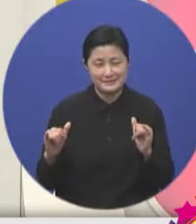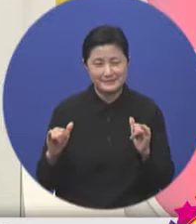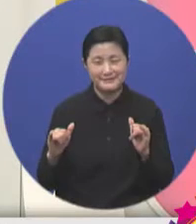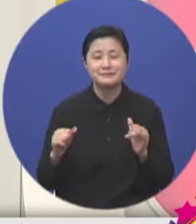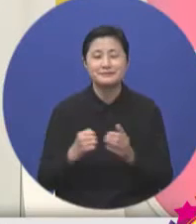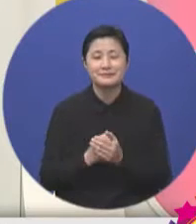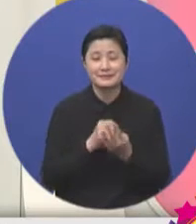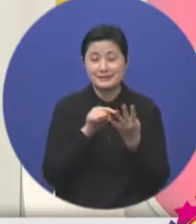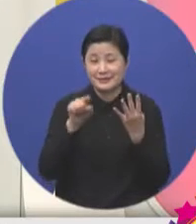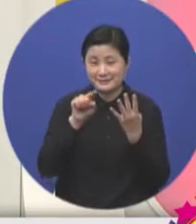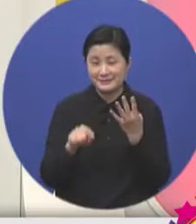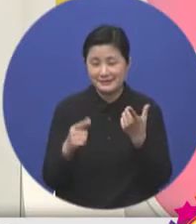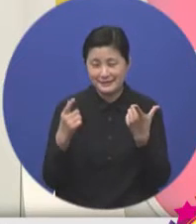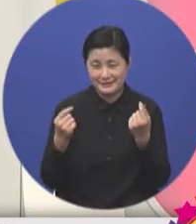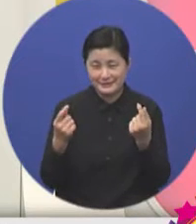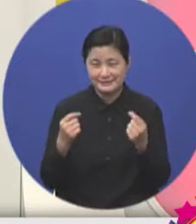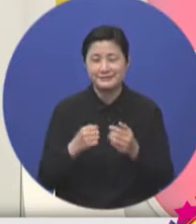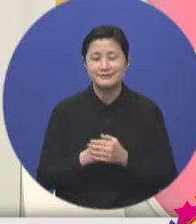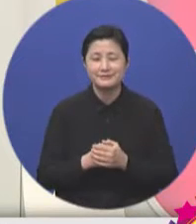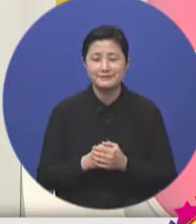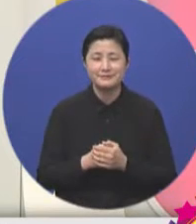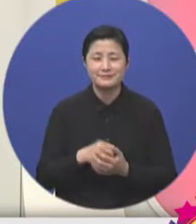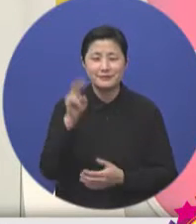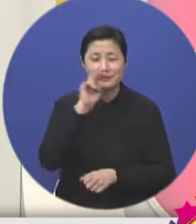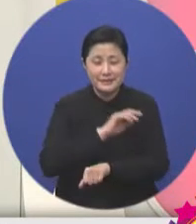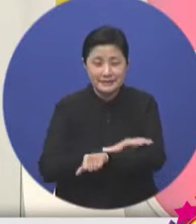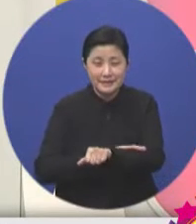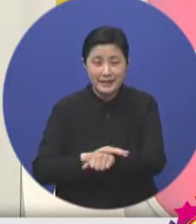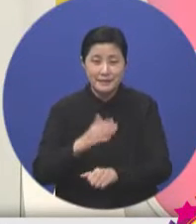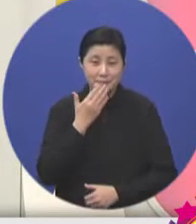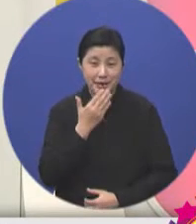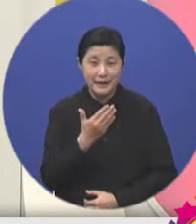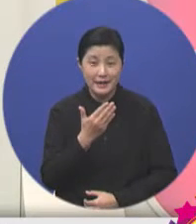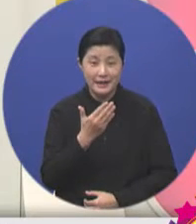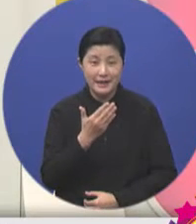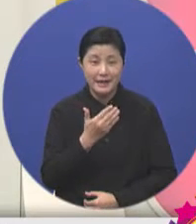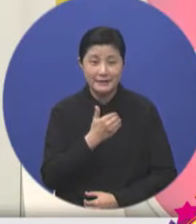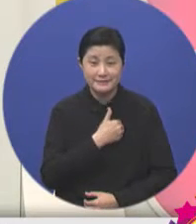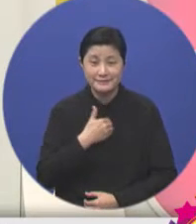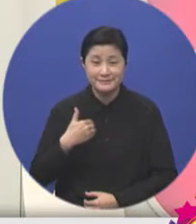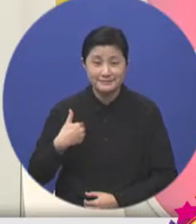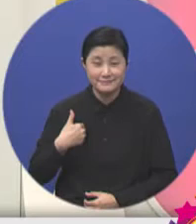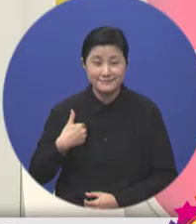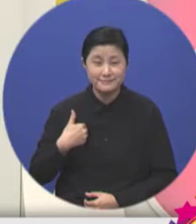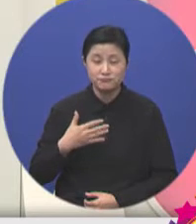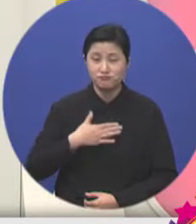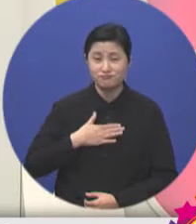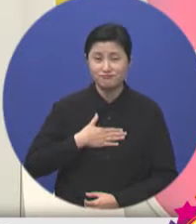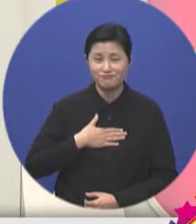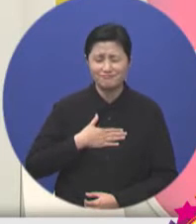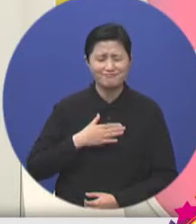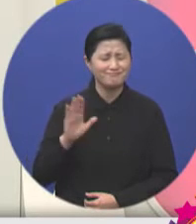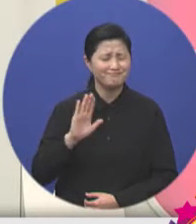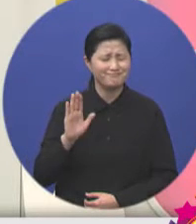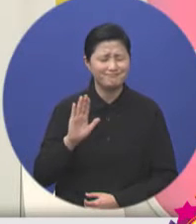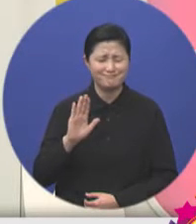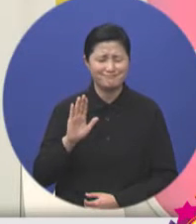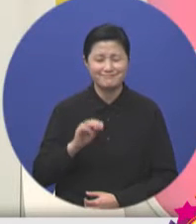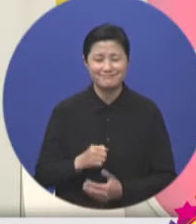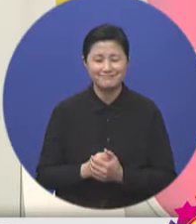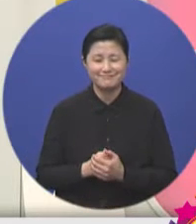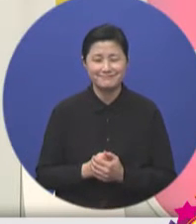이웃사촌을 만났네요. 이웃사촌을 만났네요. 아, 예. 노래 잘 하세요? 윤경선 씨? 저요? 예. 아니요.